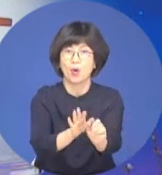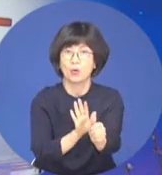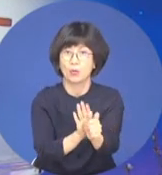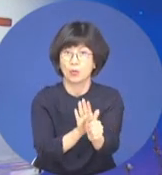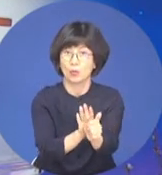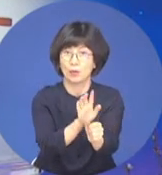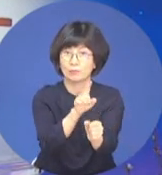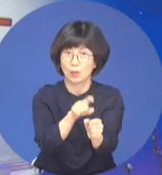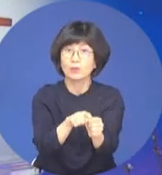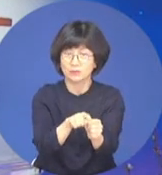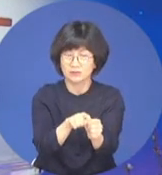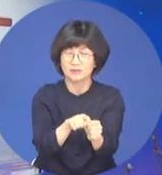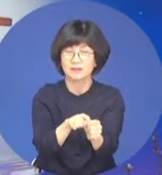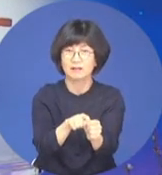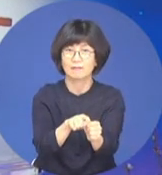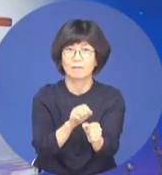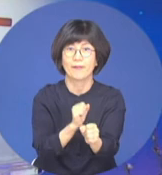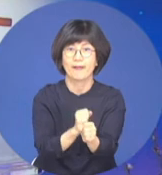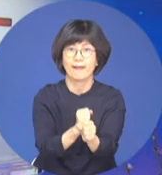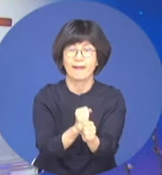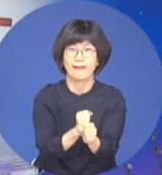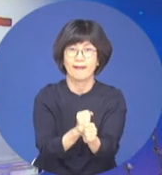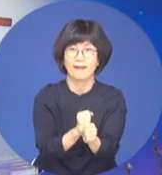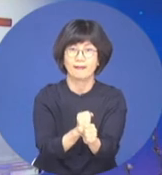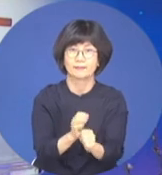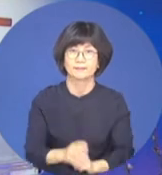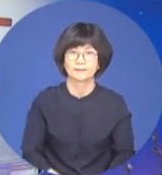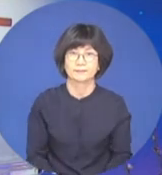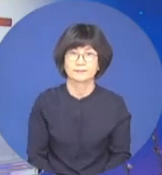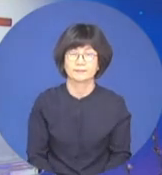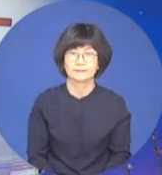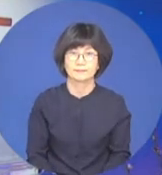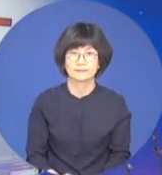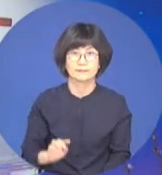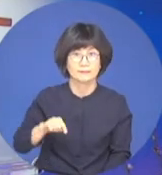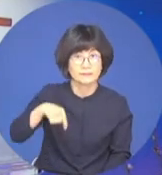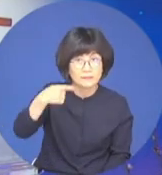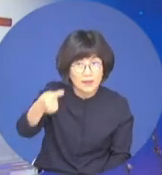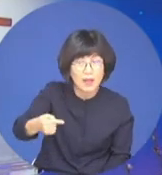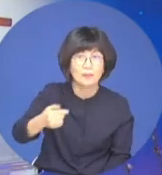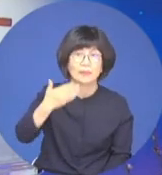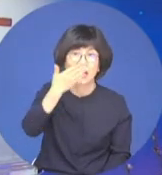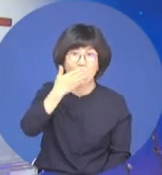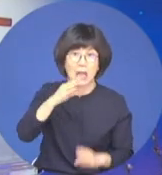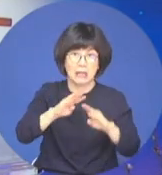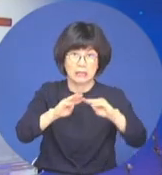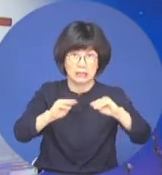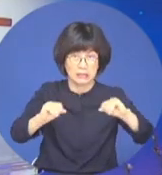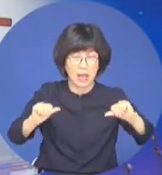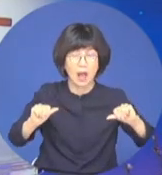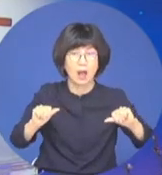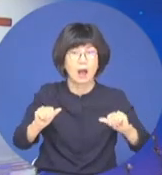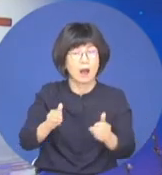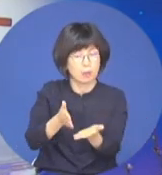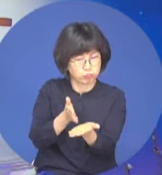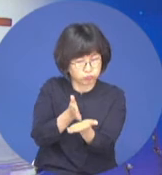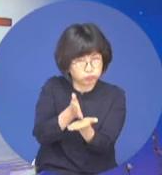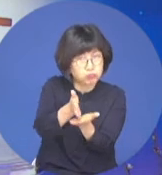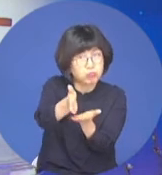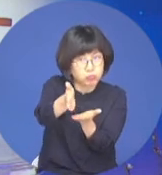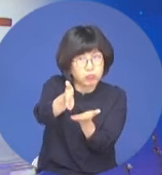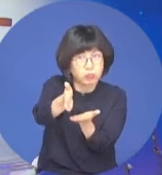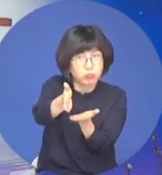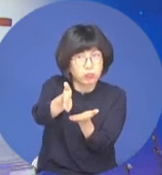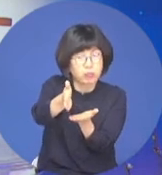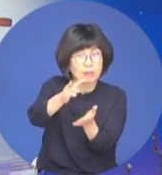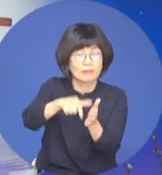해요. 북진을 하고 어디를 거치냐면 가나안 땅을 거치거든요. 그 가나안 땅을 거쳐 가는데 그 당시에